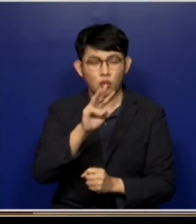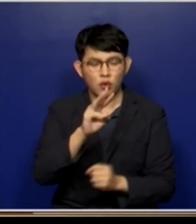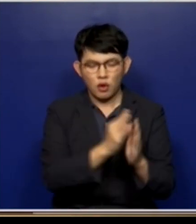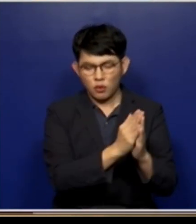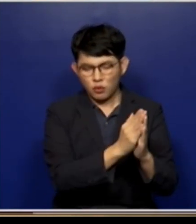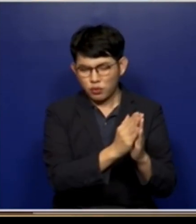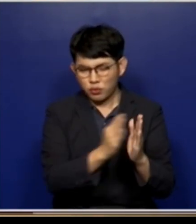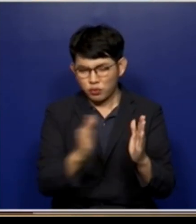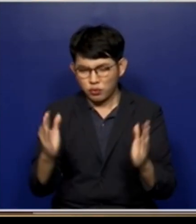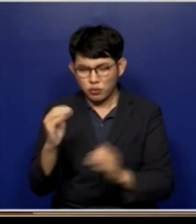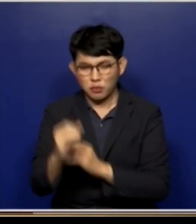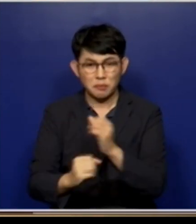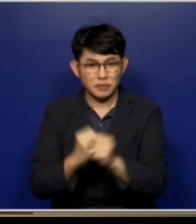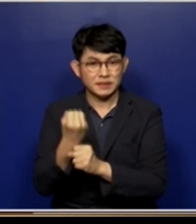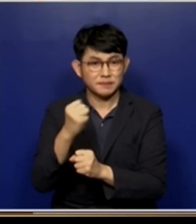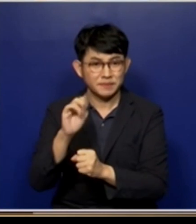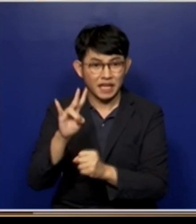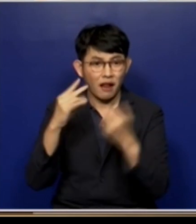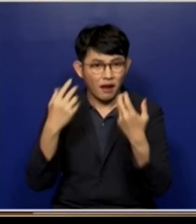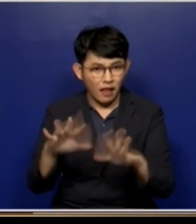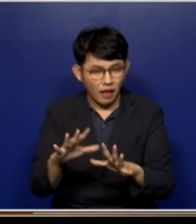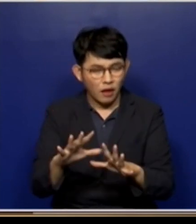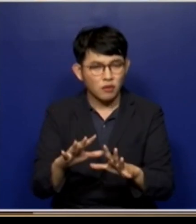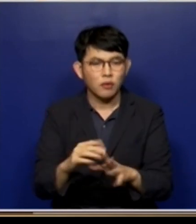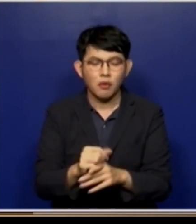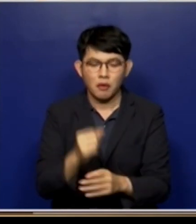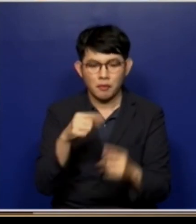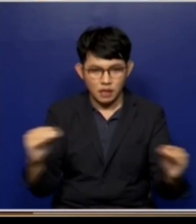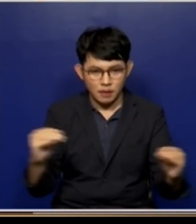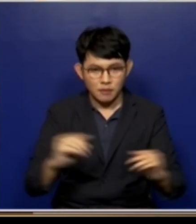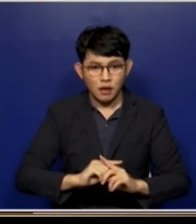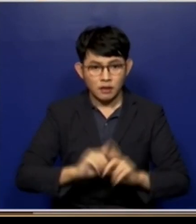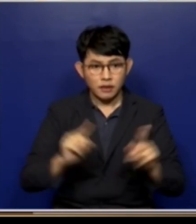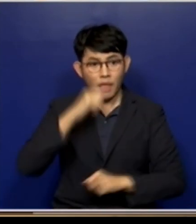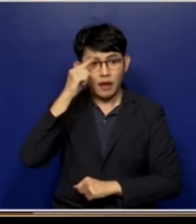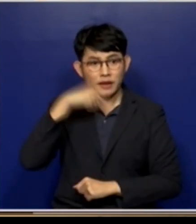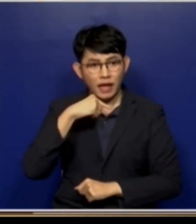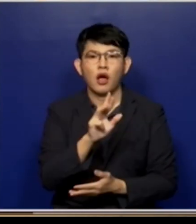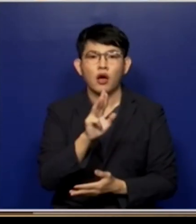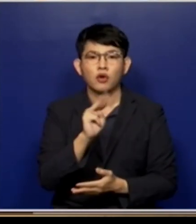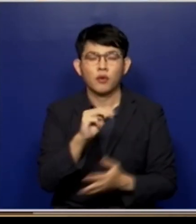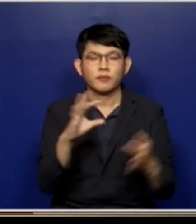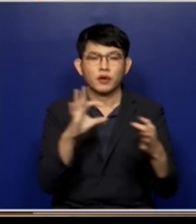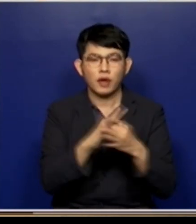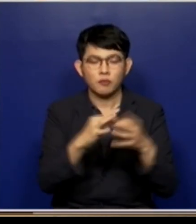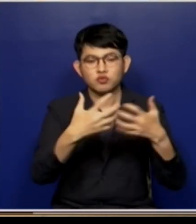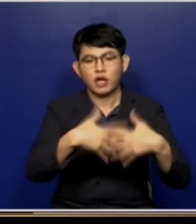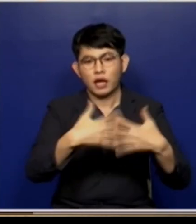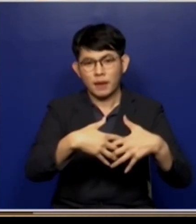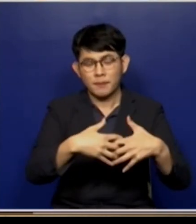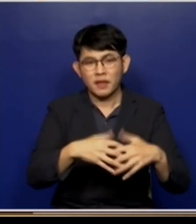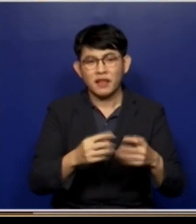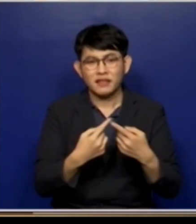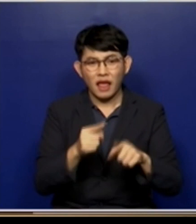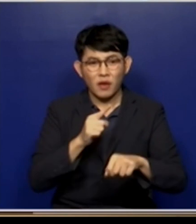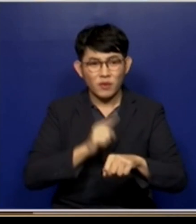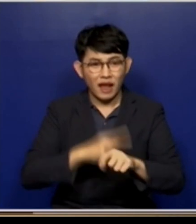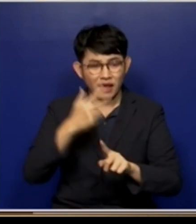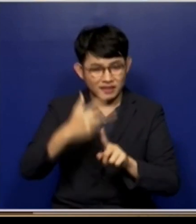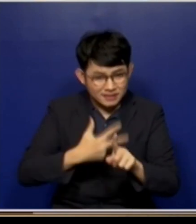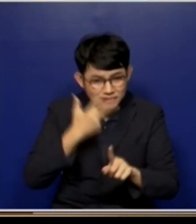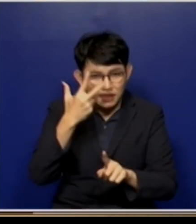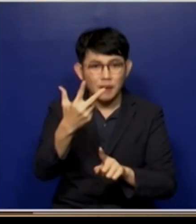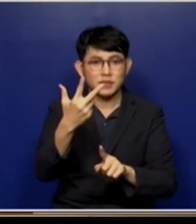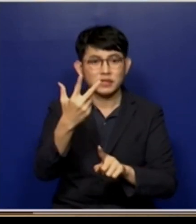กว่า 17ปีไม่มีวี่แววเขาว่าจะไปอนุญาตแต่พอจะแพ้คดีขึ้นมาใช้ขอเพียงแค่ 3เดือน